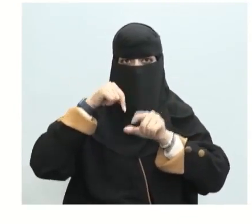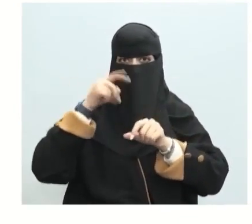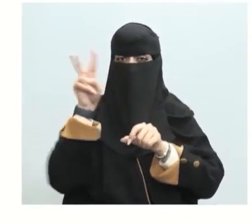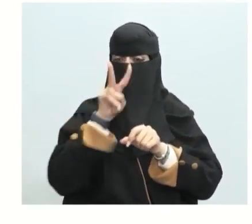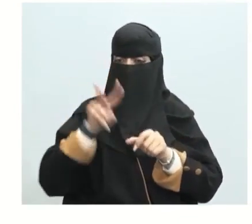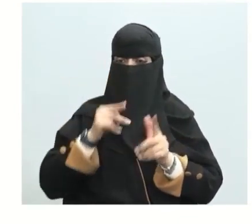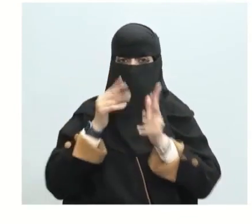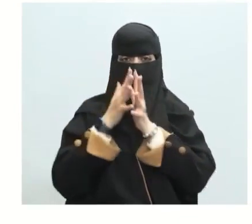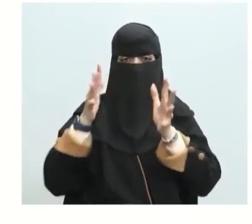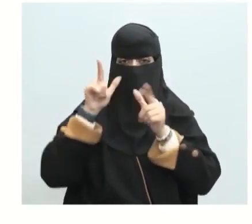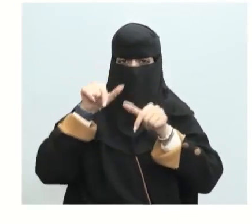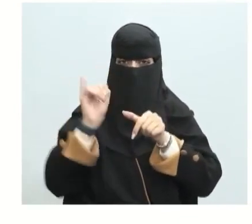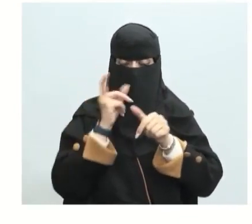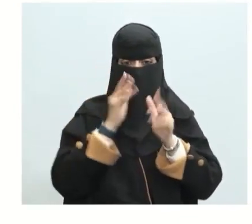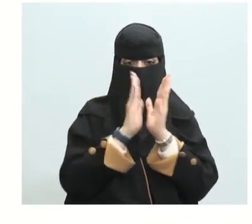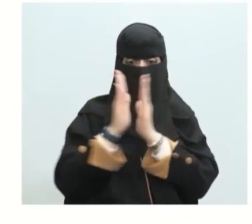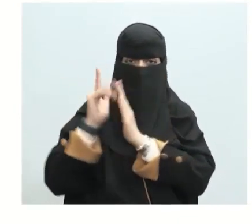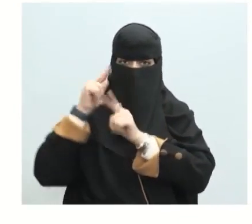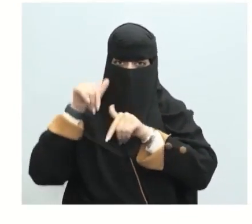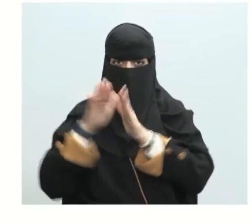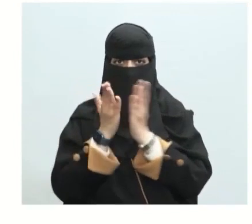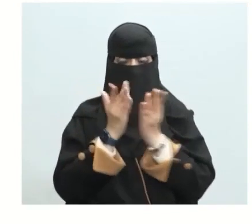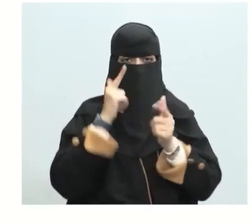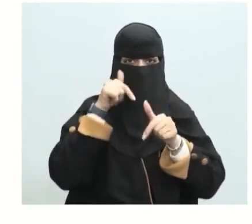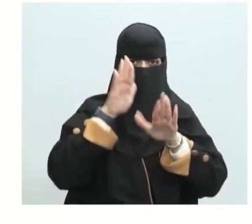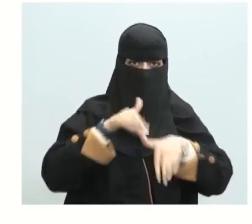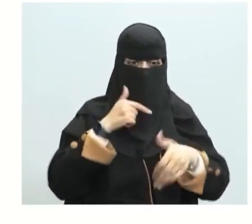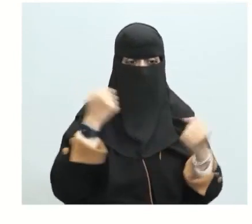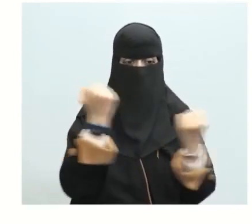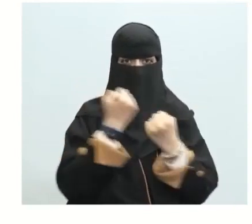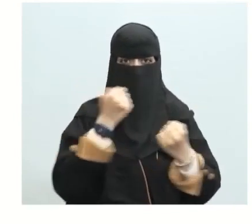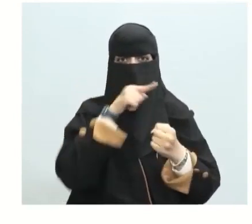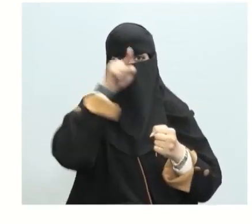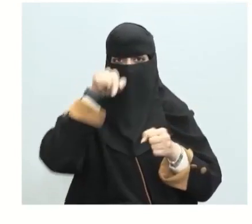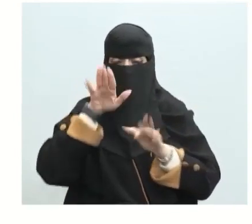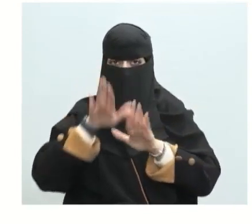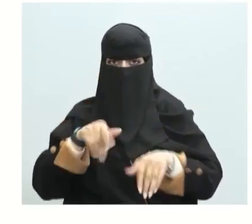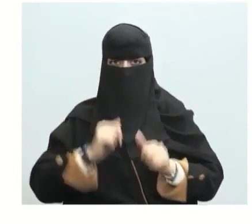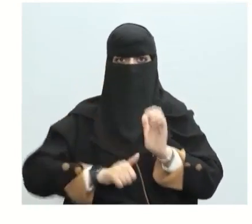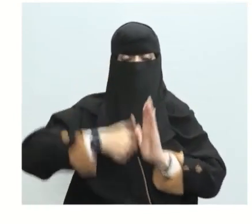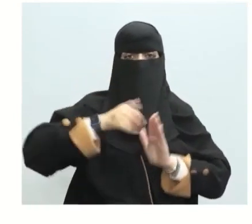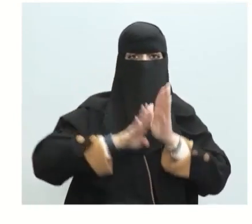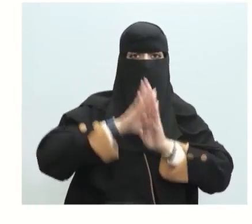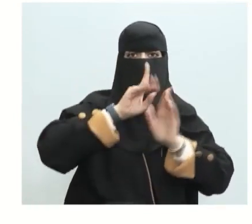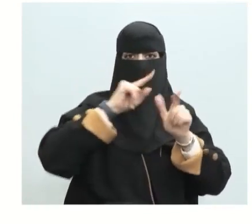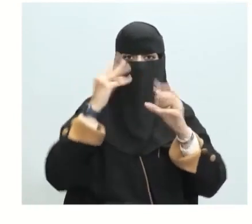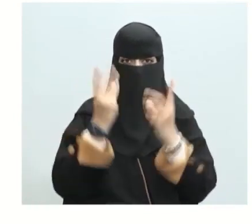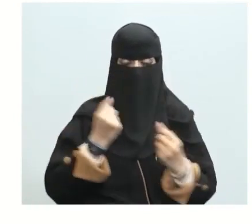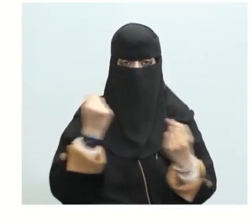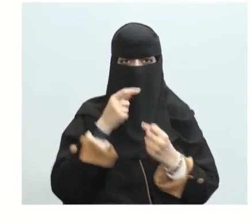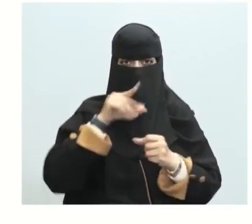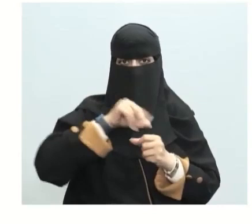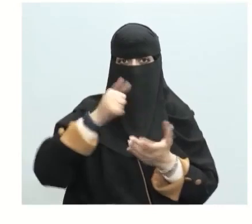عددا ضخما من الكتب حولها وحضرت عددا من الدورات التدريبيه فيها واقمت عددا من الدورات